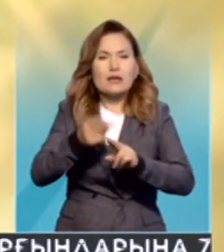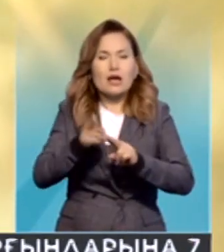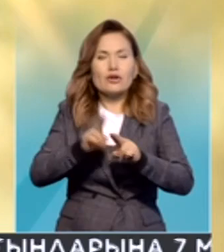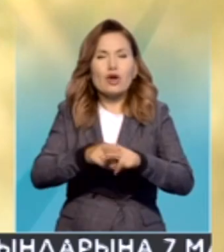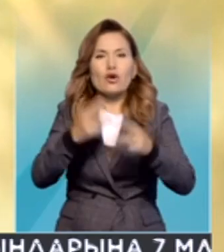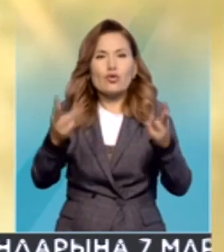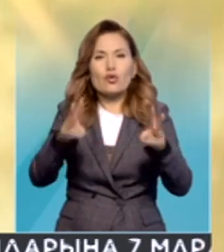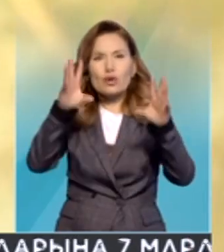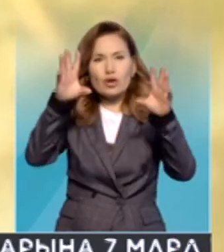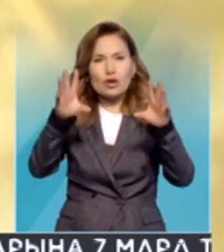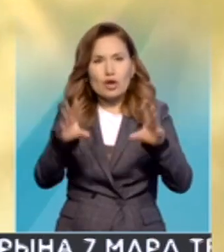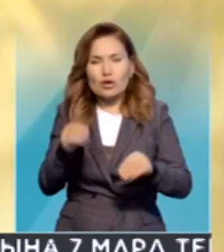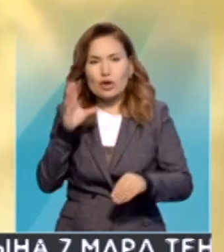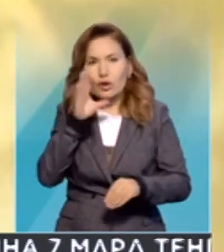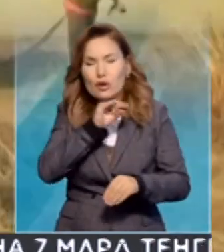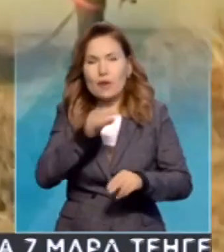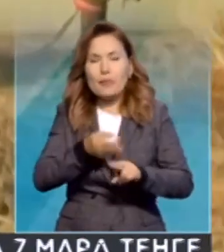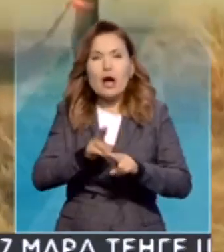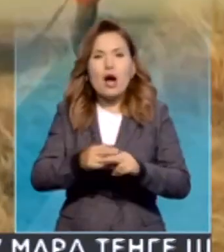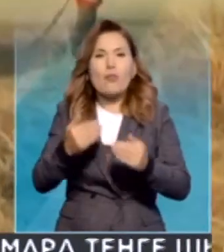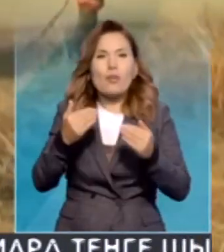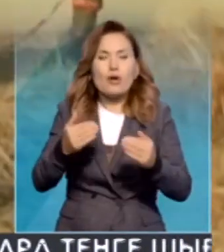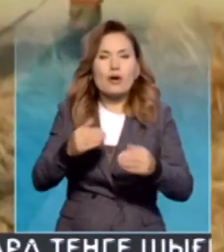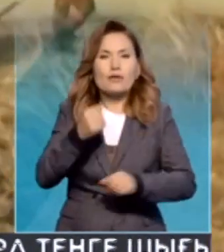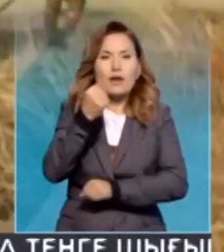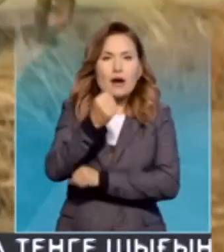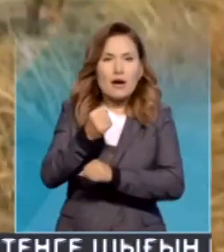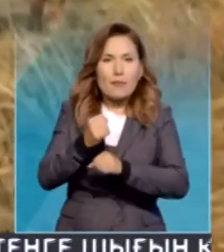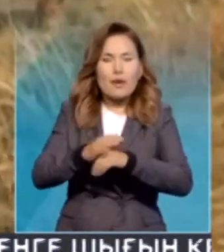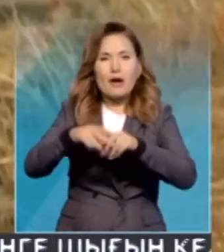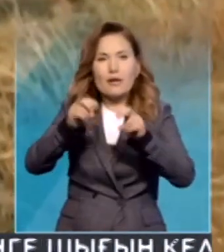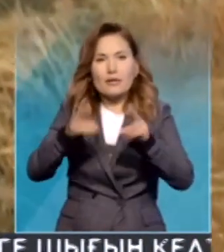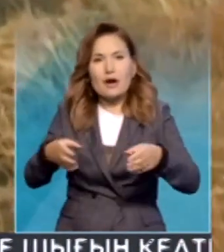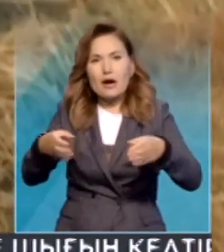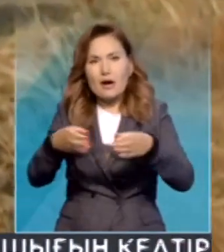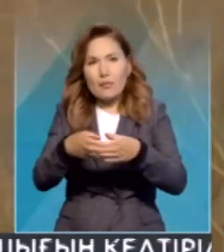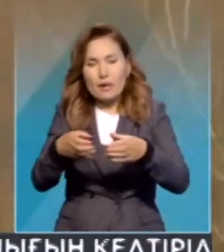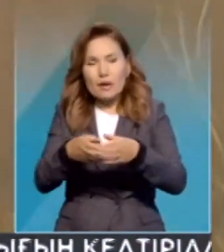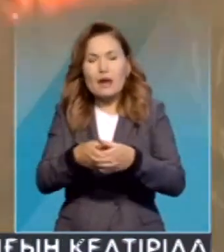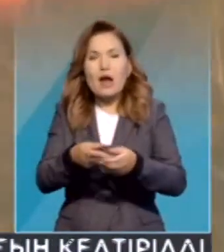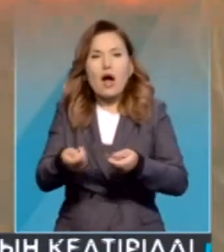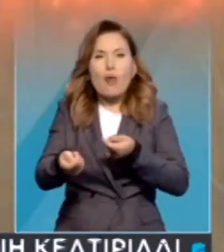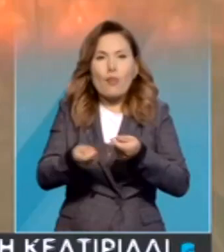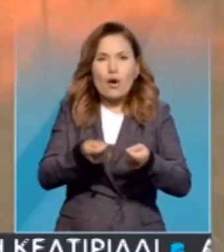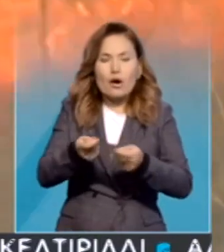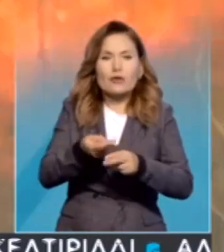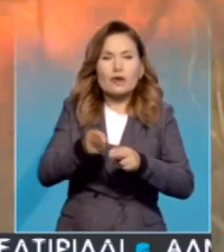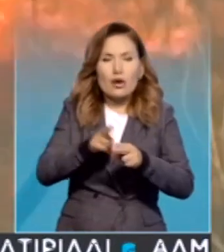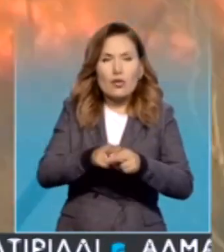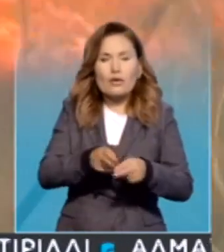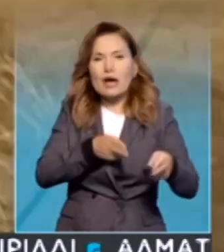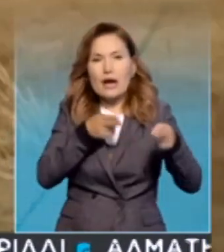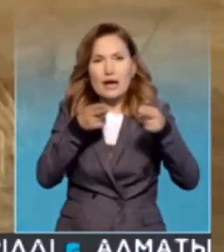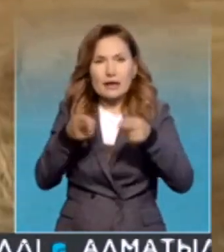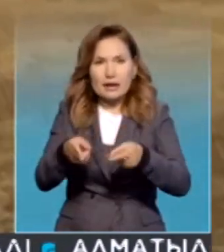жауды сөндіру үшін төтенше жағдайлар департаменті және атқарушы билік өкілдері орман